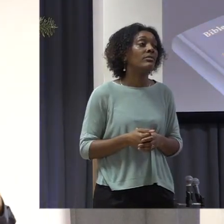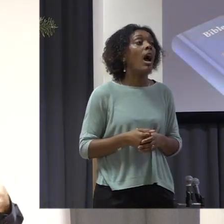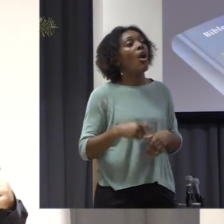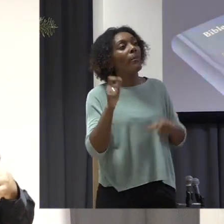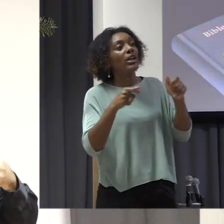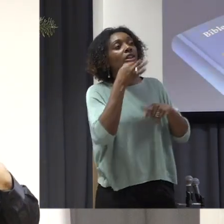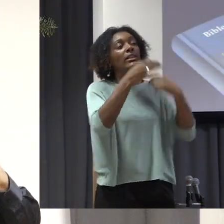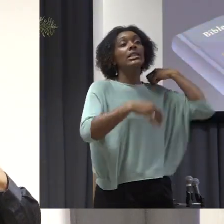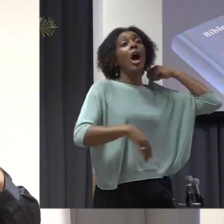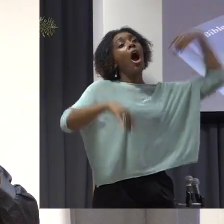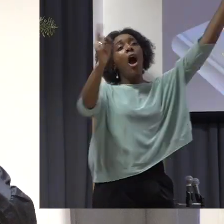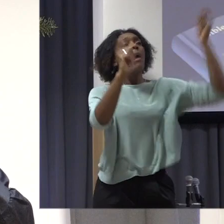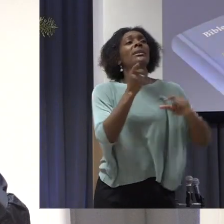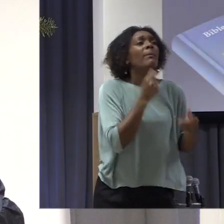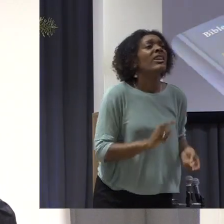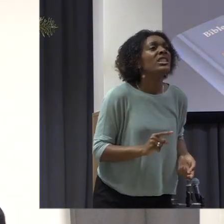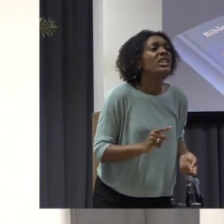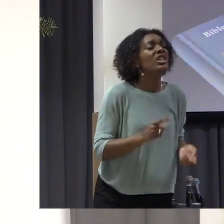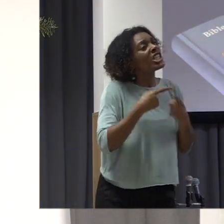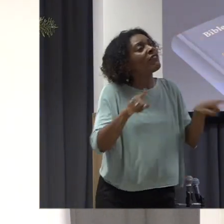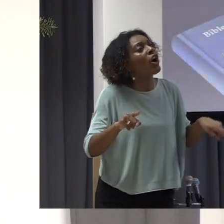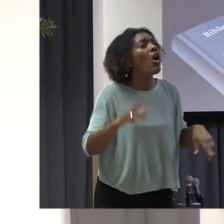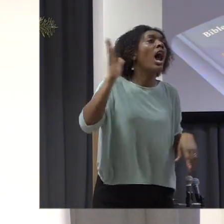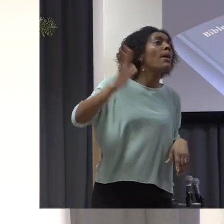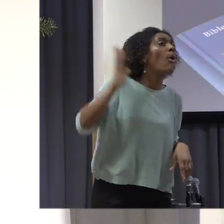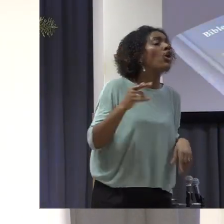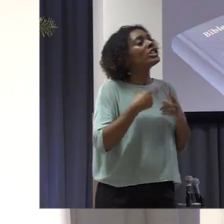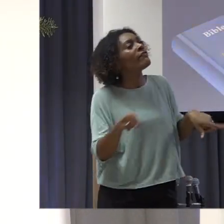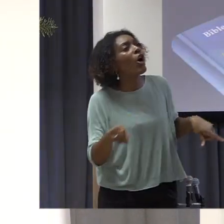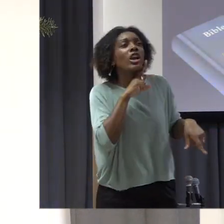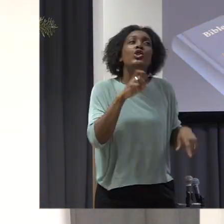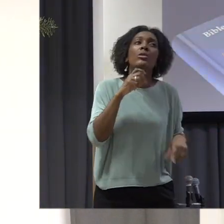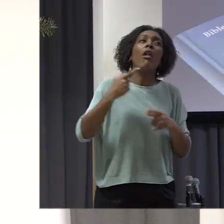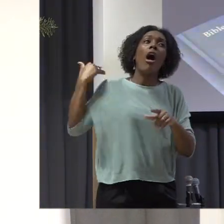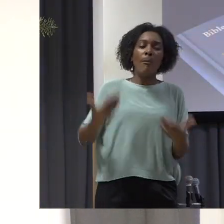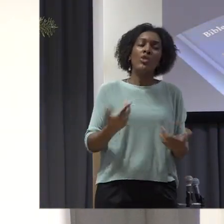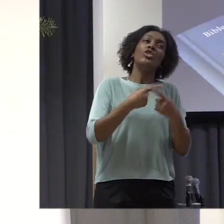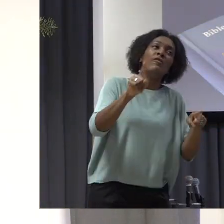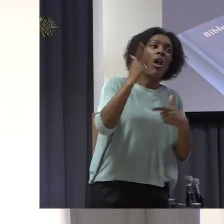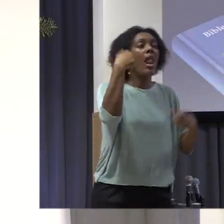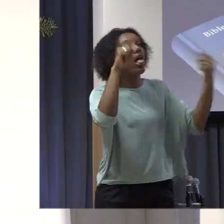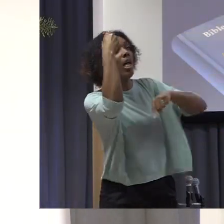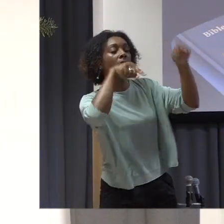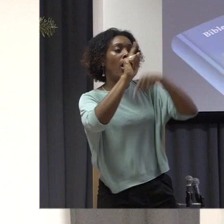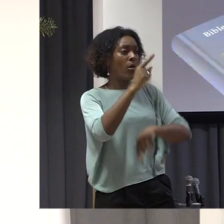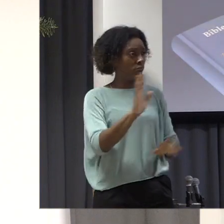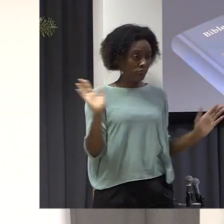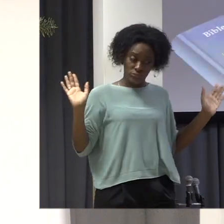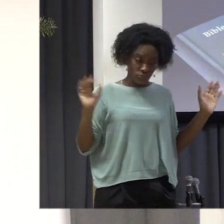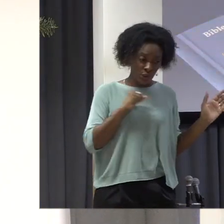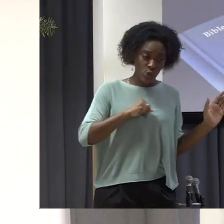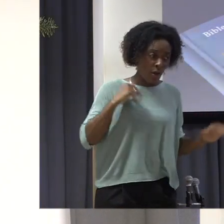c'est pas si simple, ou c'est pas la même époque, ou c'est compliqué, mais maintenant il y a ceci, il y a cela. Mais regardez, lisez